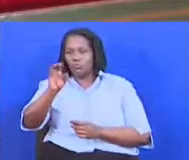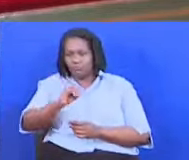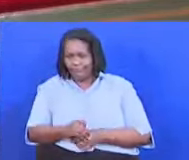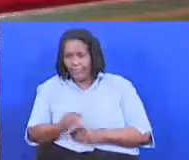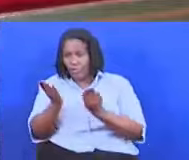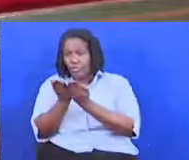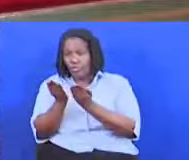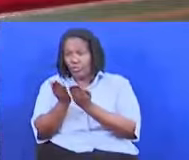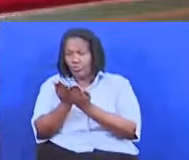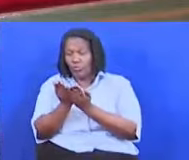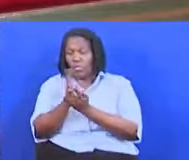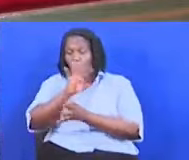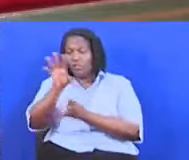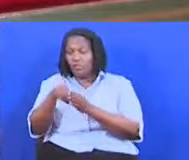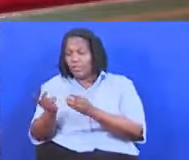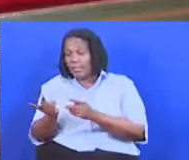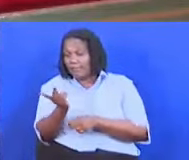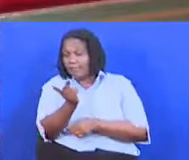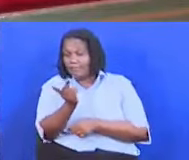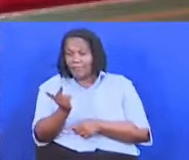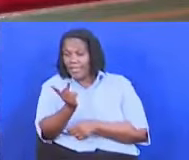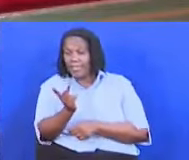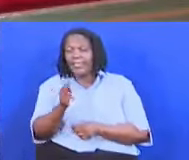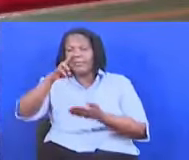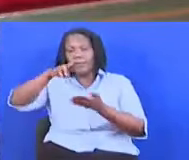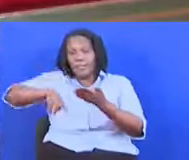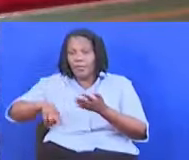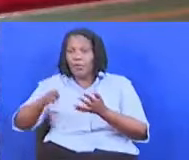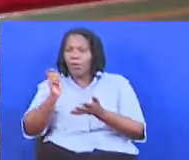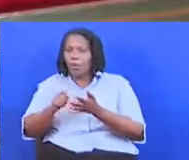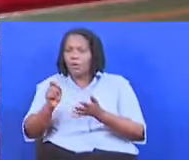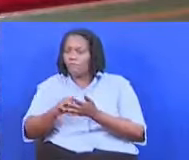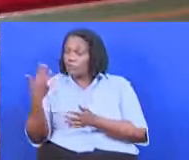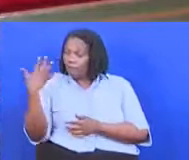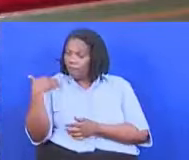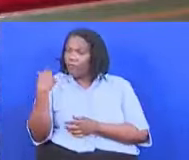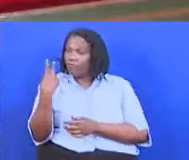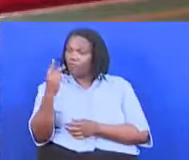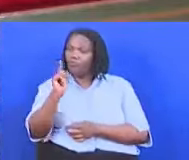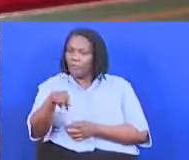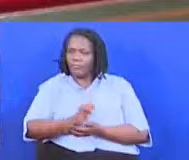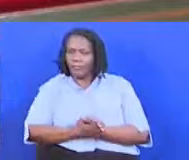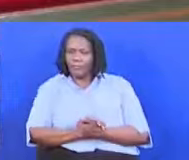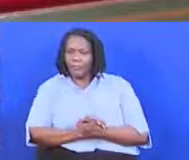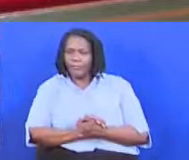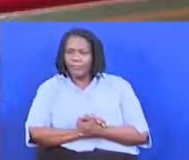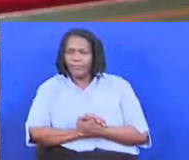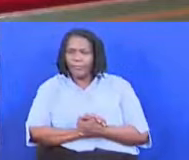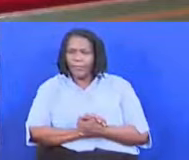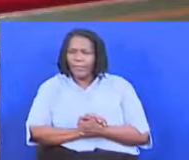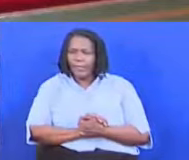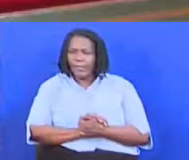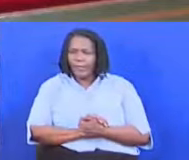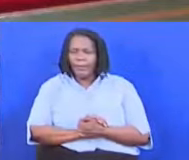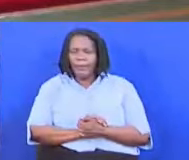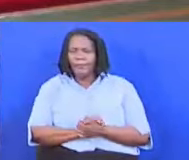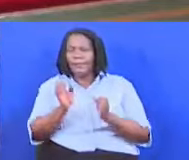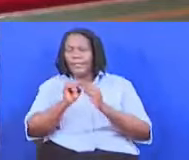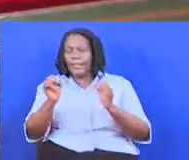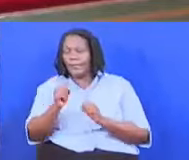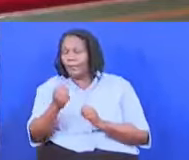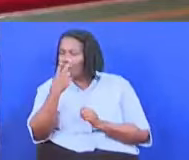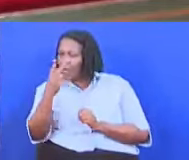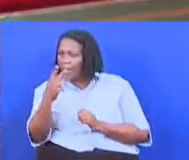zimeshasajiliwa na zina wanafunzi mpaka kidato cha pili. Na kwa kuzingatia miundombinu ambayo